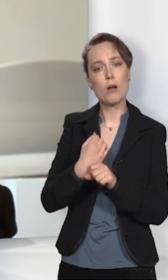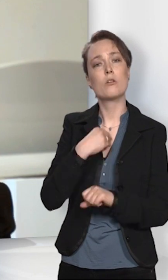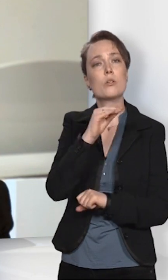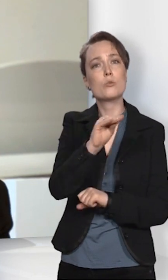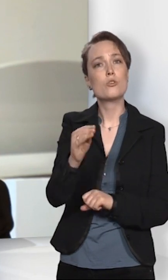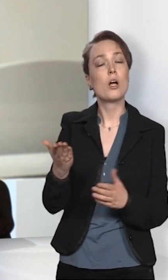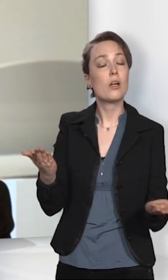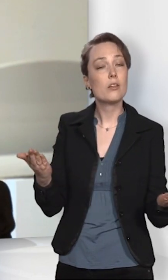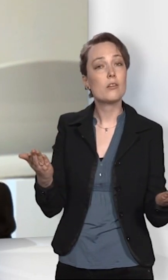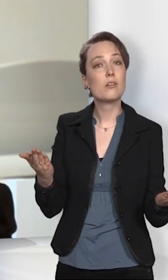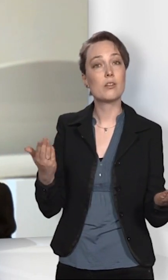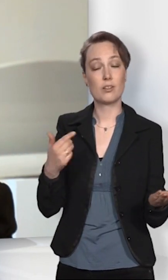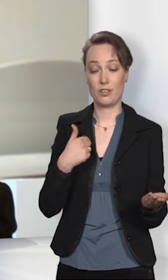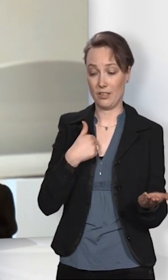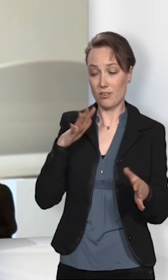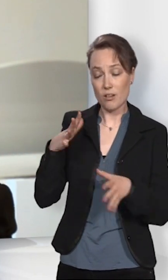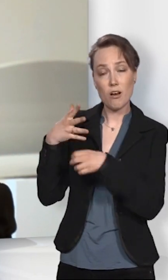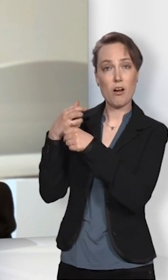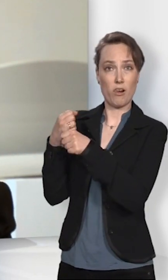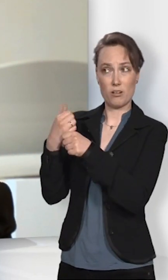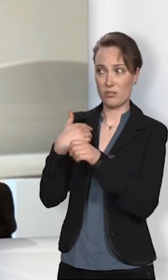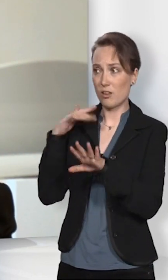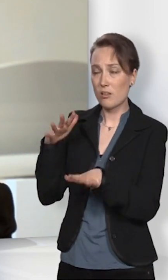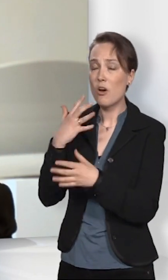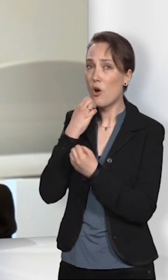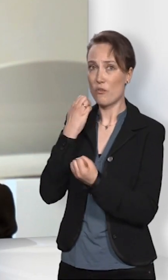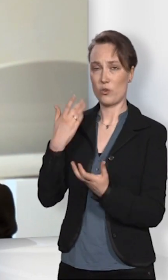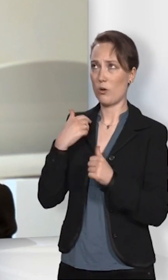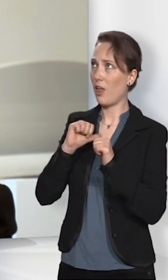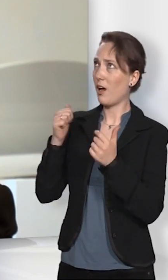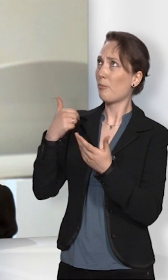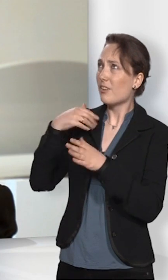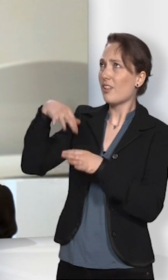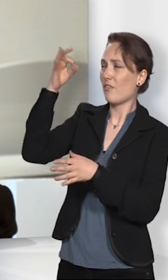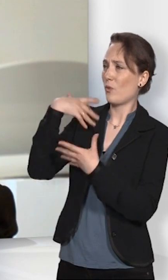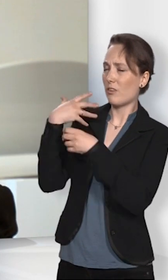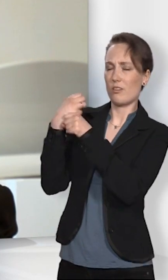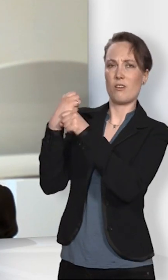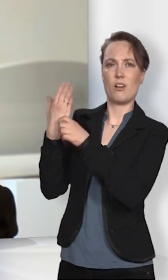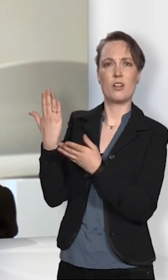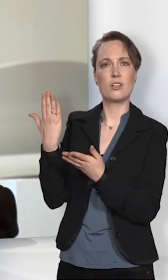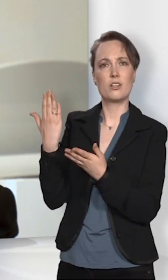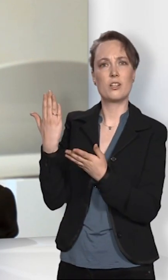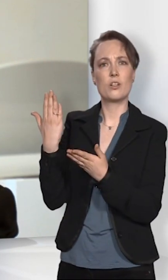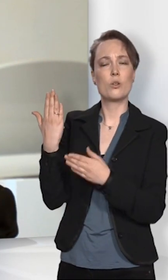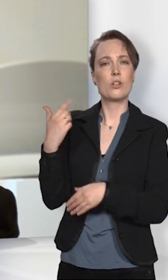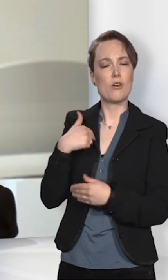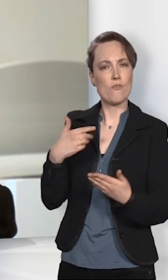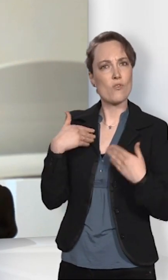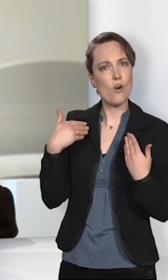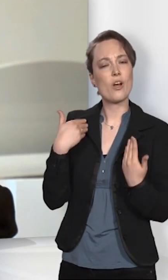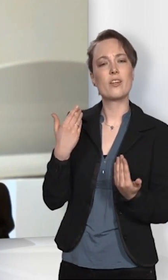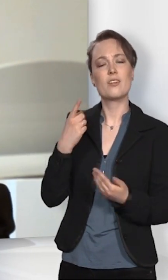ich habe einen Halt und eine Hoffnung für mein Leben gefunden und mich würde es unglaublich freuen, wenn